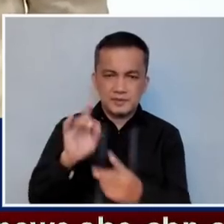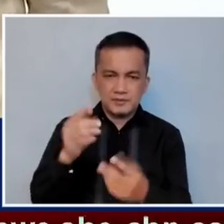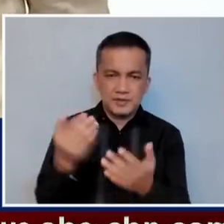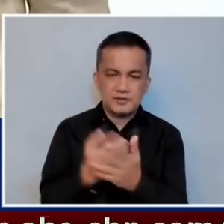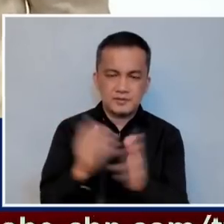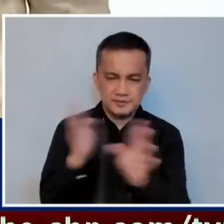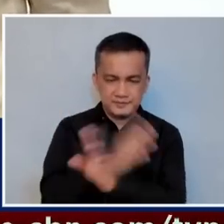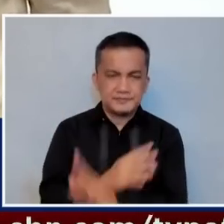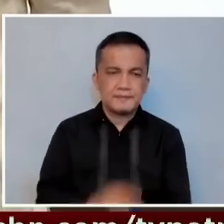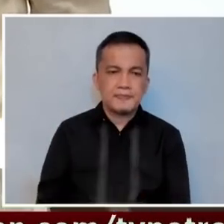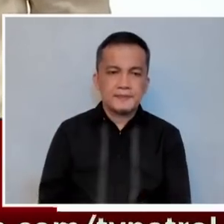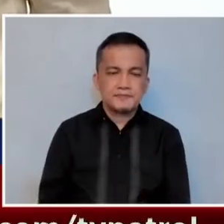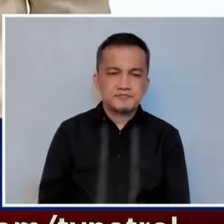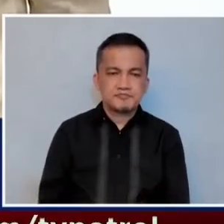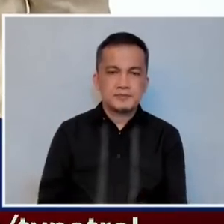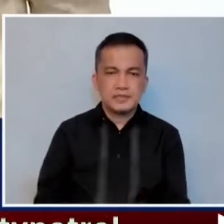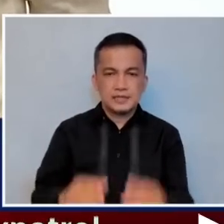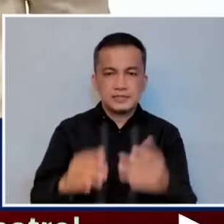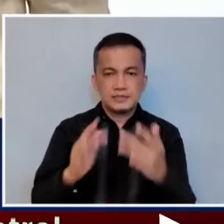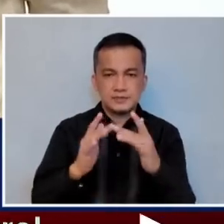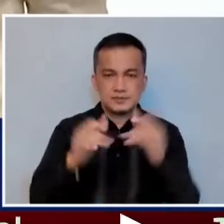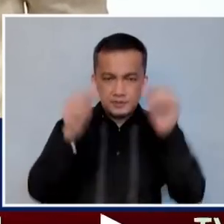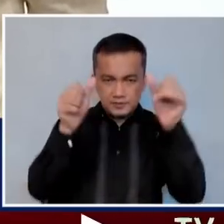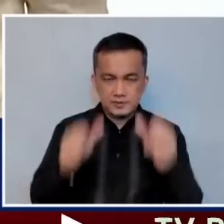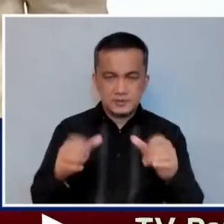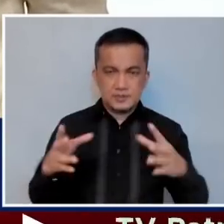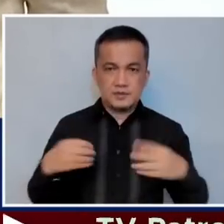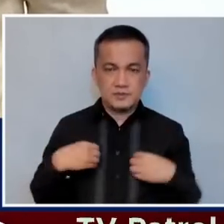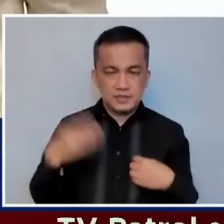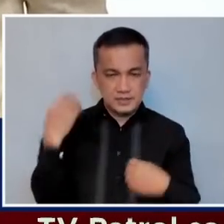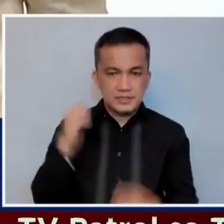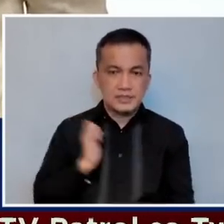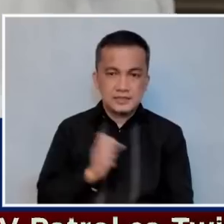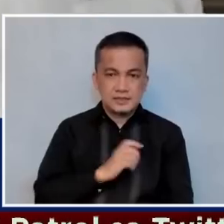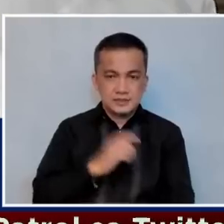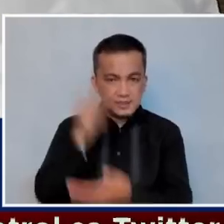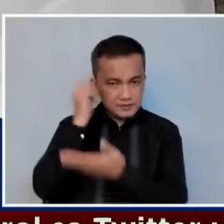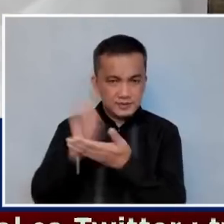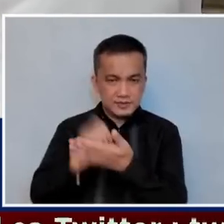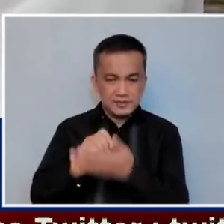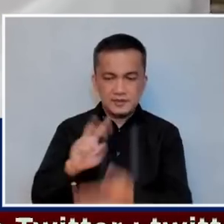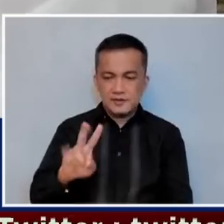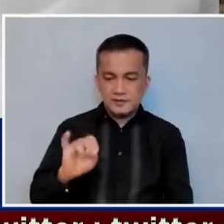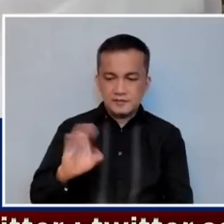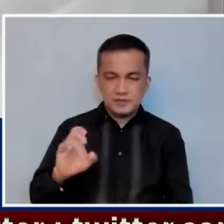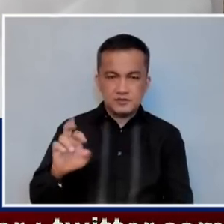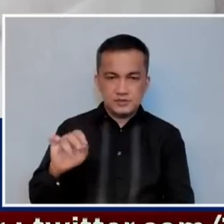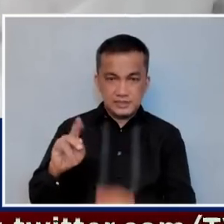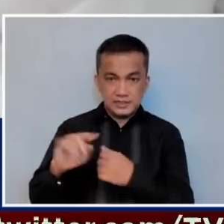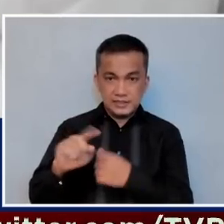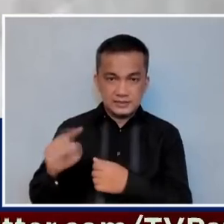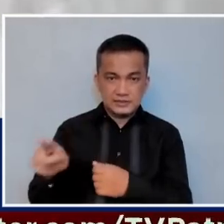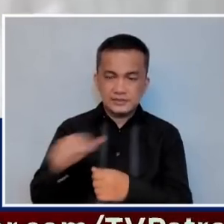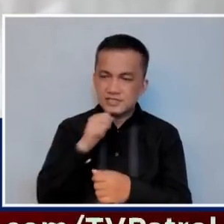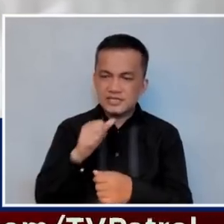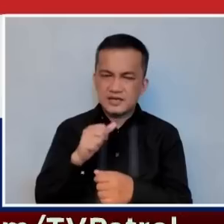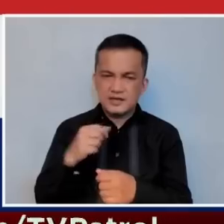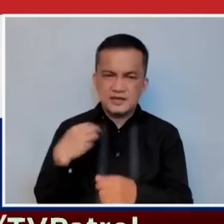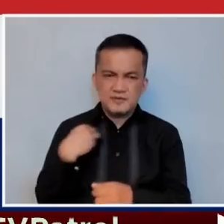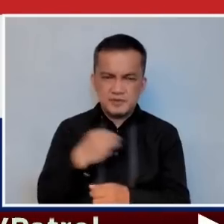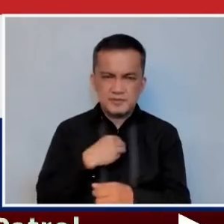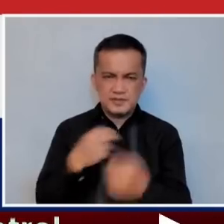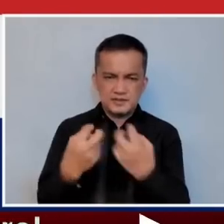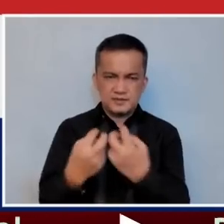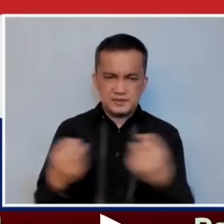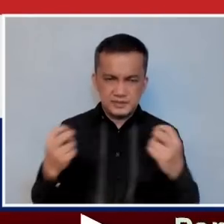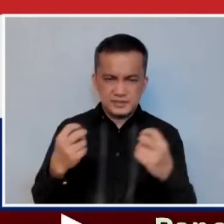sa isang social media post, inamin na ni dating Executive Secretary Vic Rodriguez na hindi na siya miyembro ng gabinete ni Marcos.